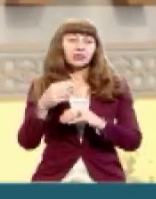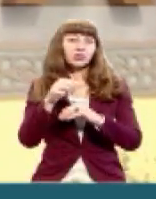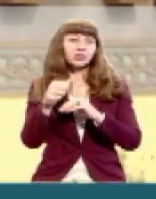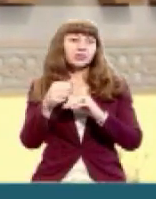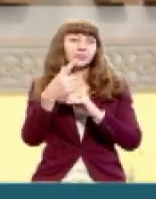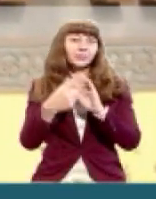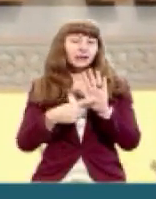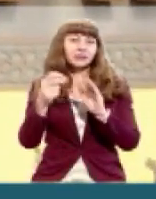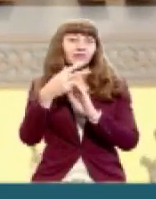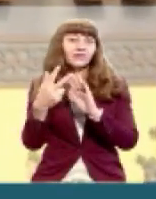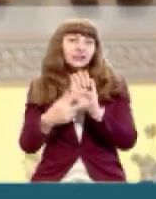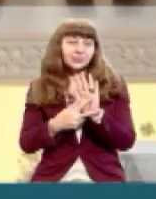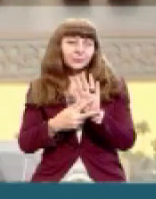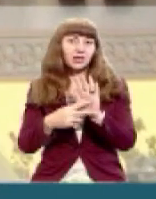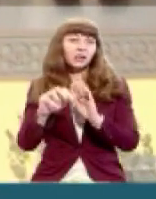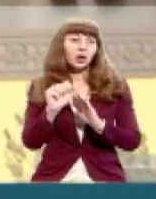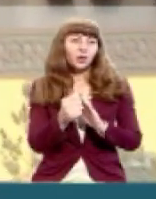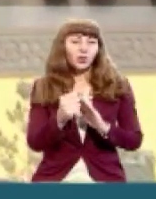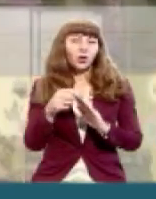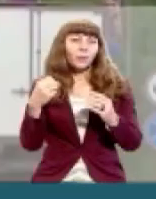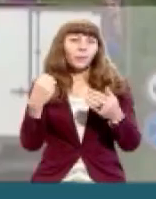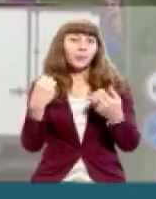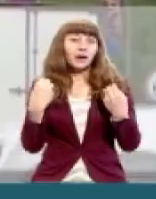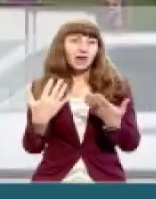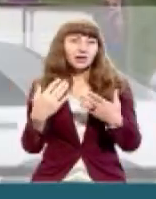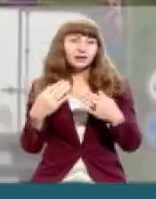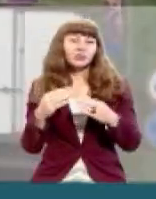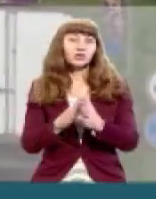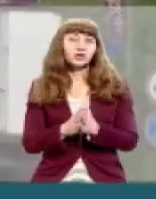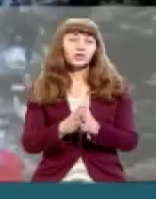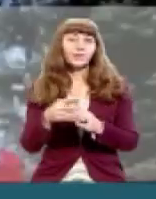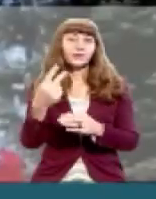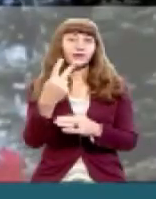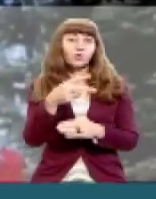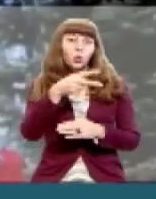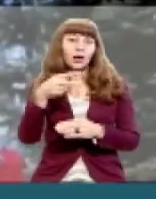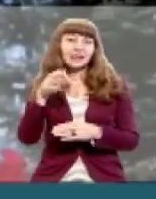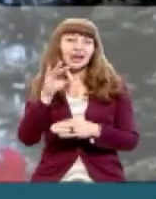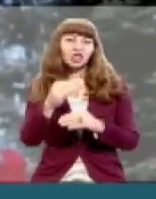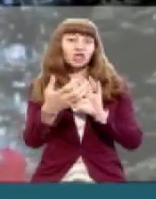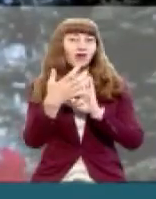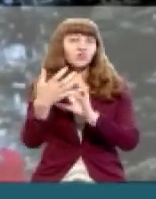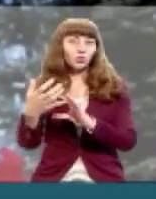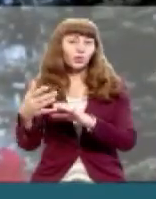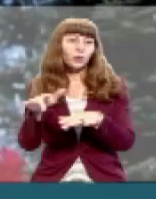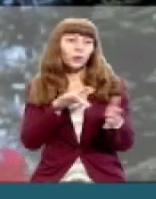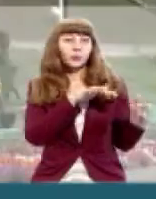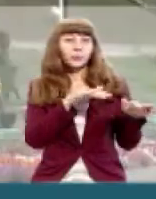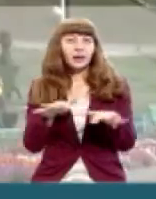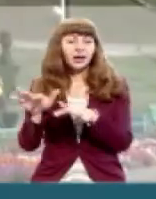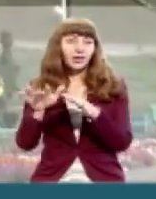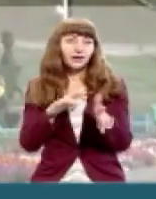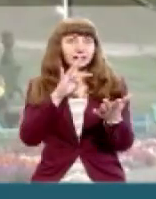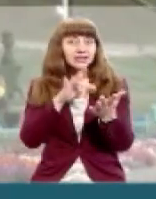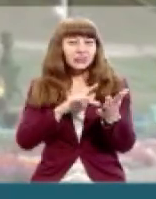17-18 тамызда өткен жылдағыдай мерекелік безендірілген екі қабатты автобус маршруттар бойымен жүреді. Біріншісі қала орталығы Гаши